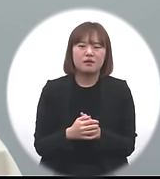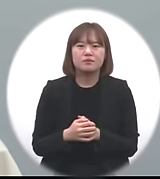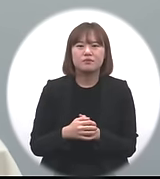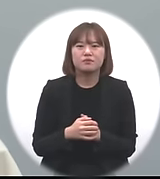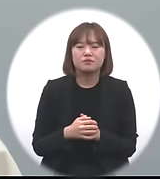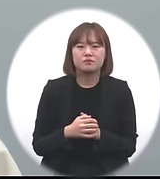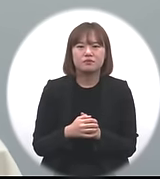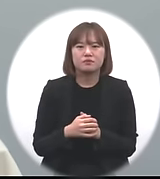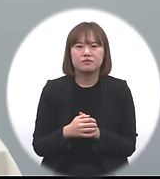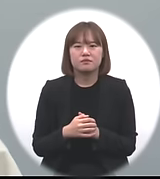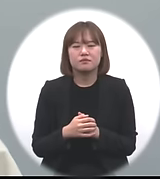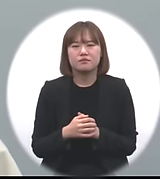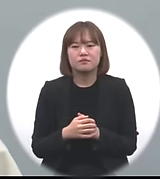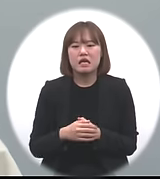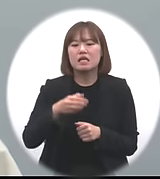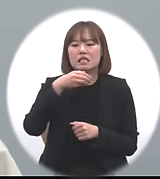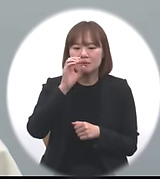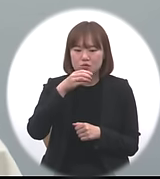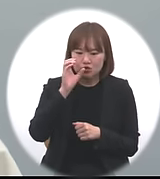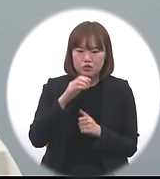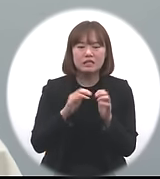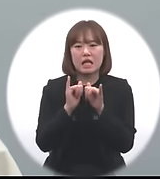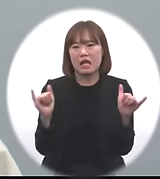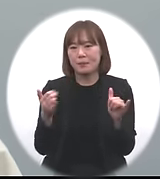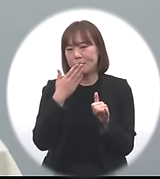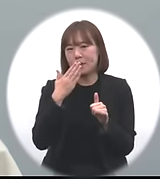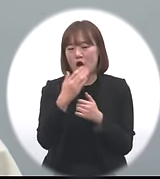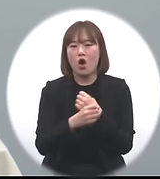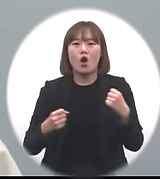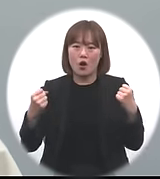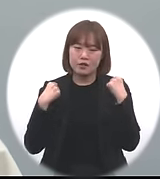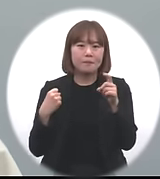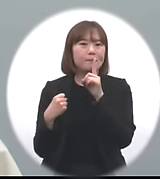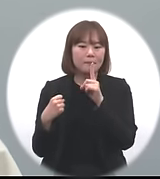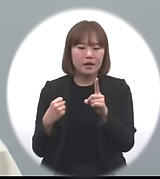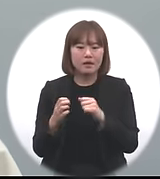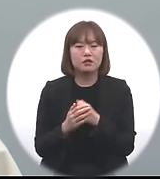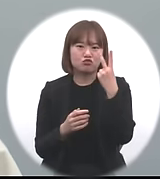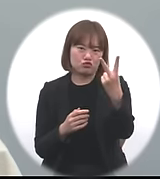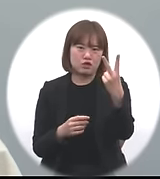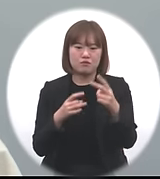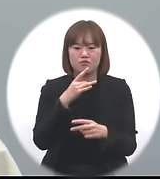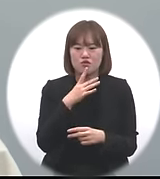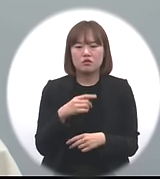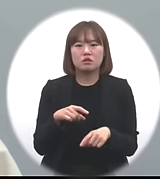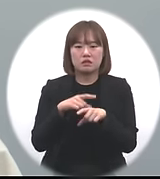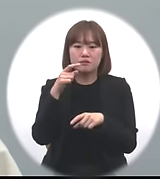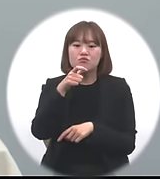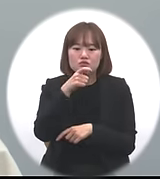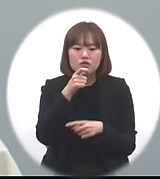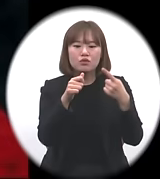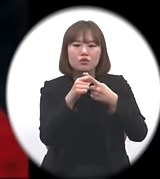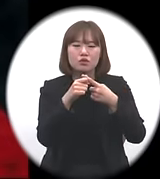좋겠다라는 어떻게 보면 기도를 하고 있는 거하고 똑같은 겁니다. 사실 음료수, 사람이 먹을 수 있는 건강하다라고 얘기할 수 있는 건딱